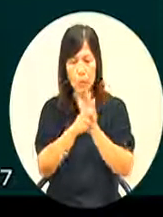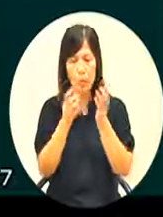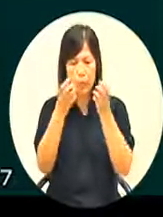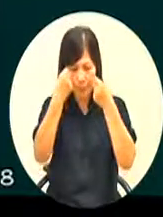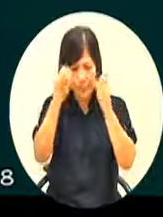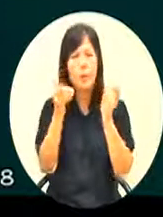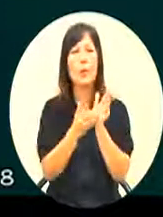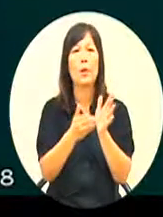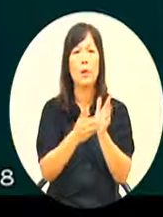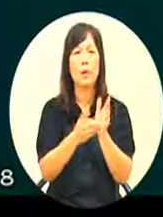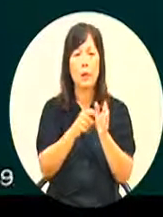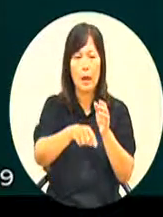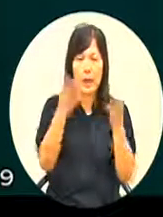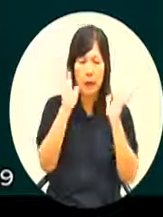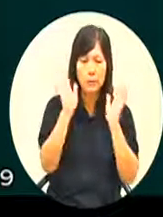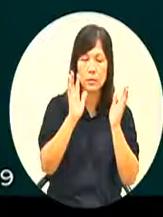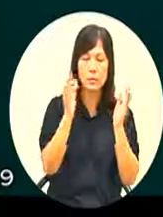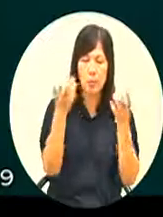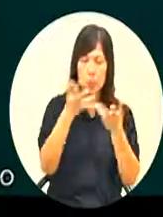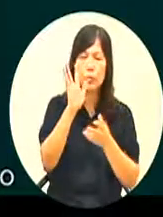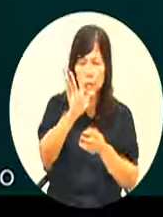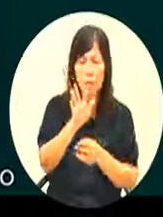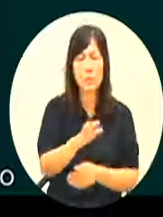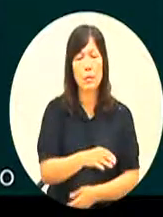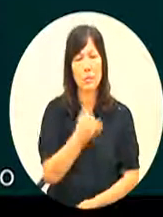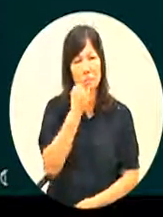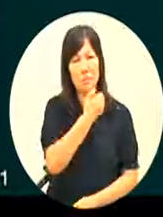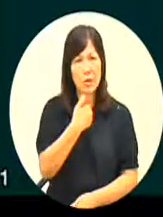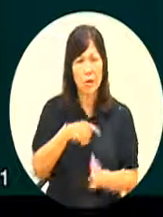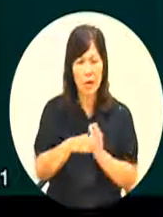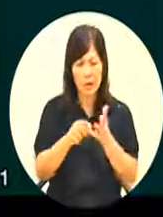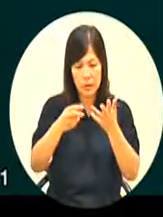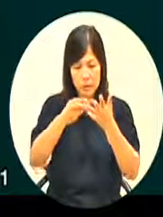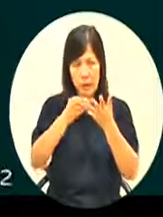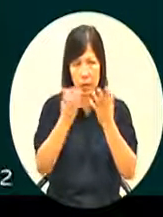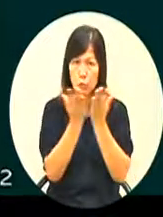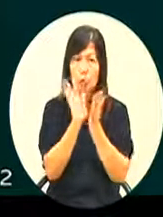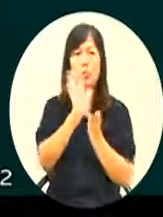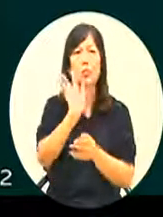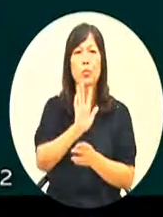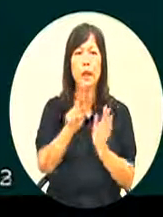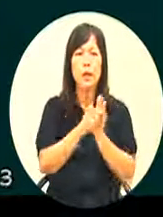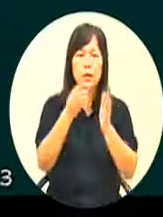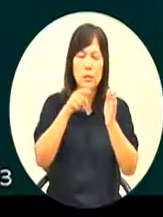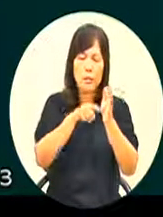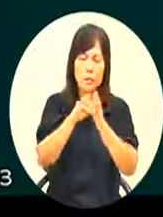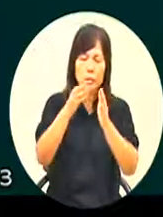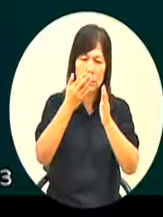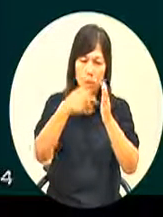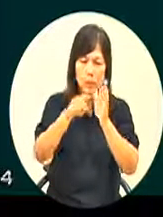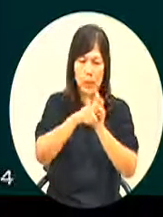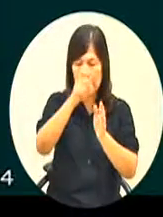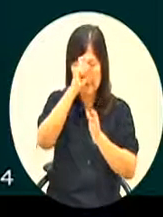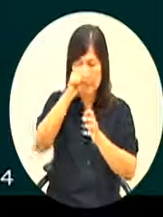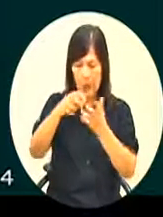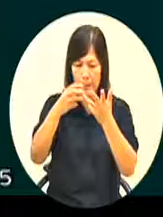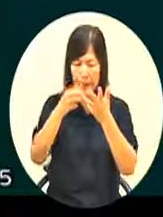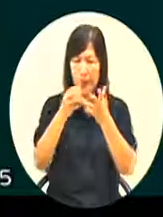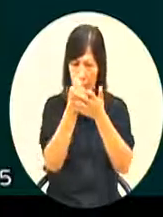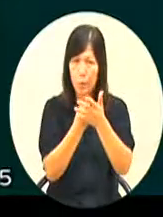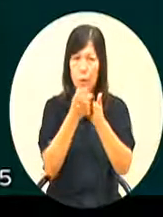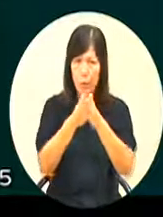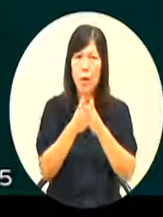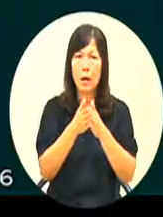可能孩子也有问题了哈，那第八堂那就不上，因为学校一直要求他第八堂一定要